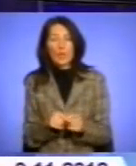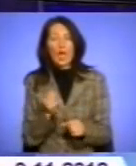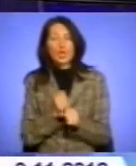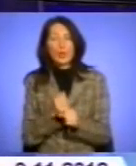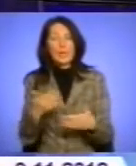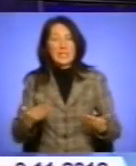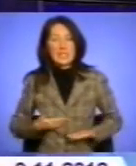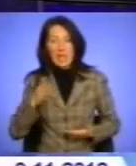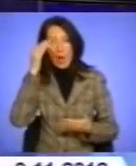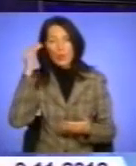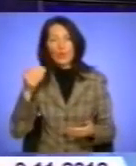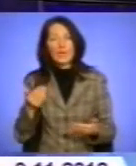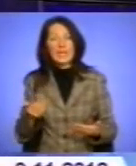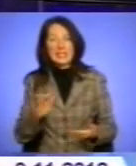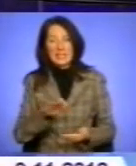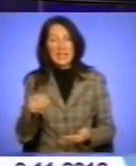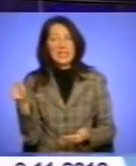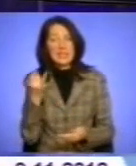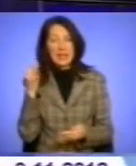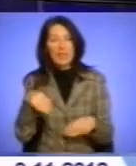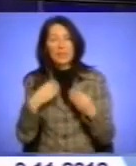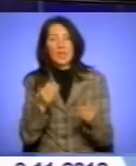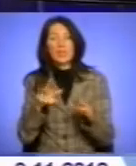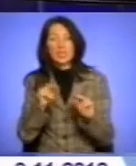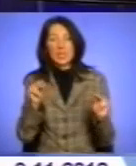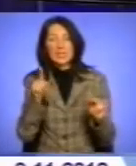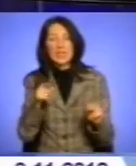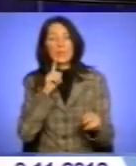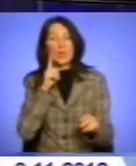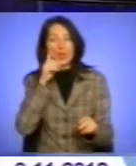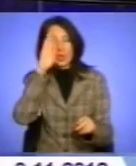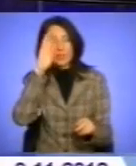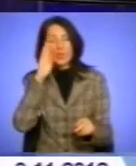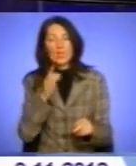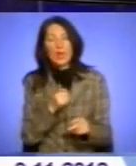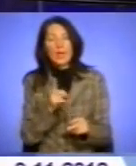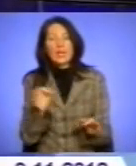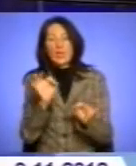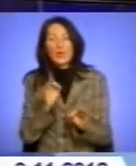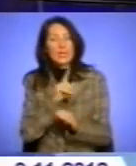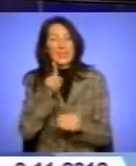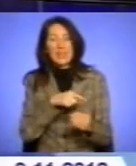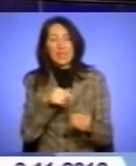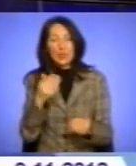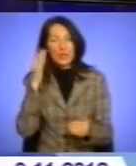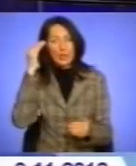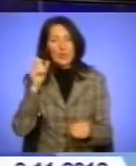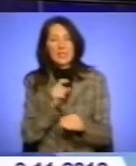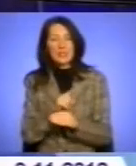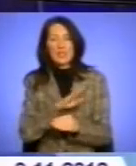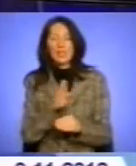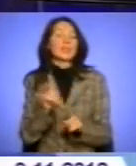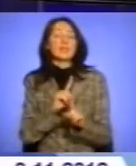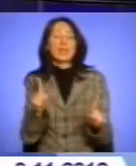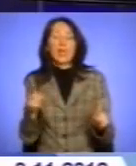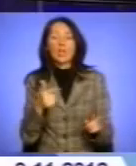Зробити життя обдарованих дітей цікавим, а також дати шанс тим юнакам і дівчатам, які ніколи не вірили, що вони талановиті. Завдання